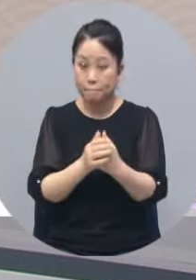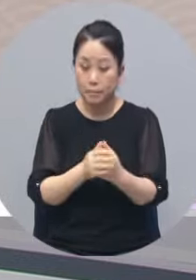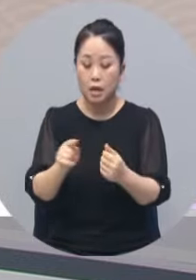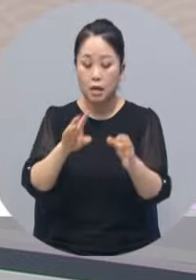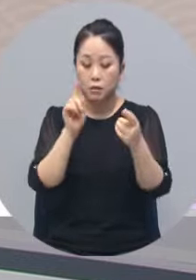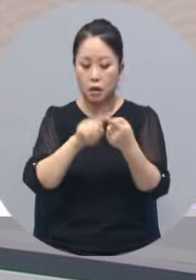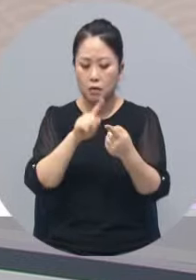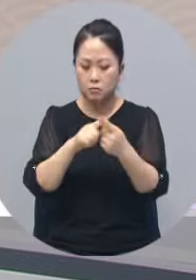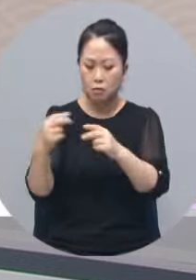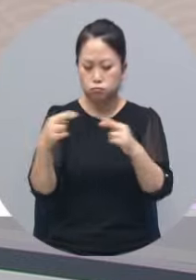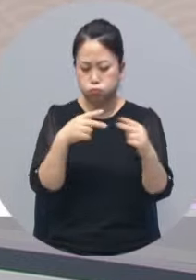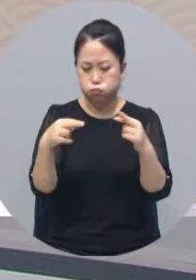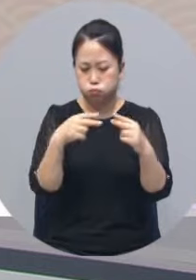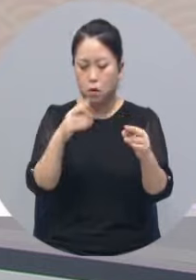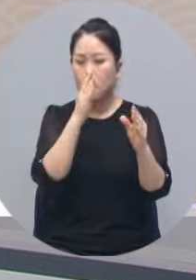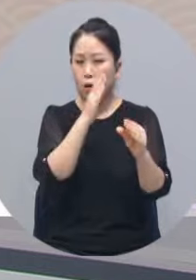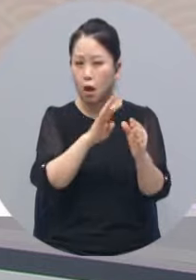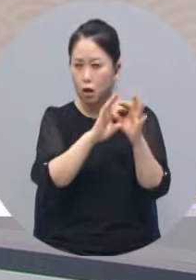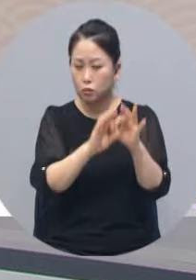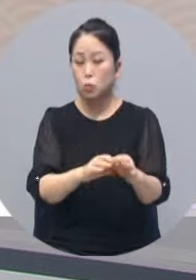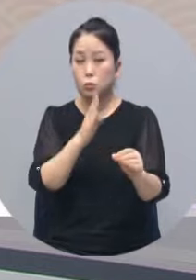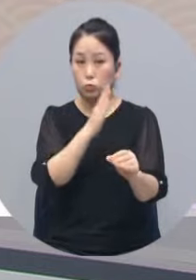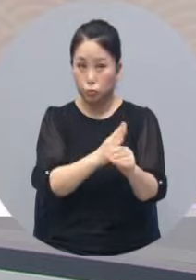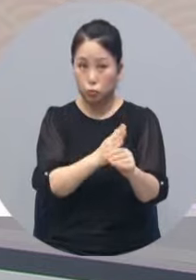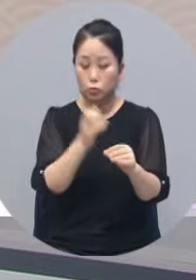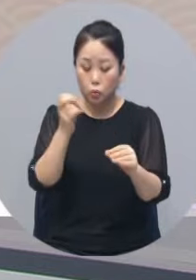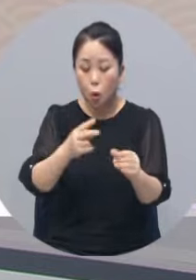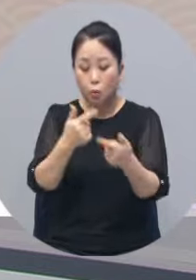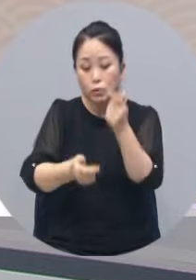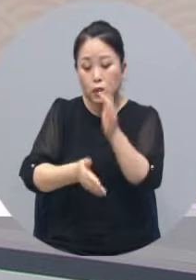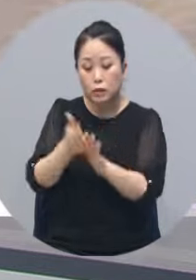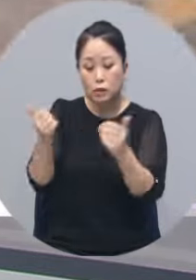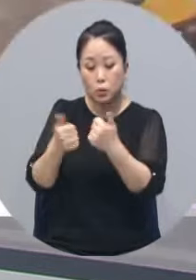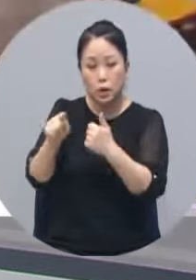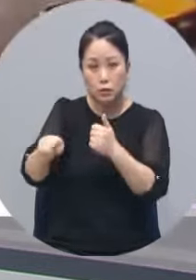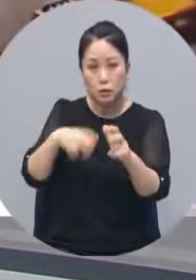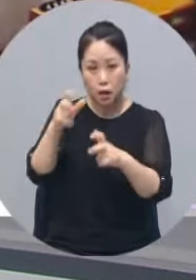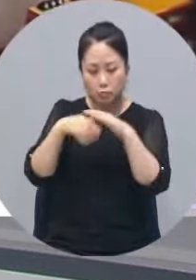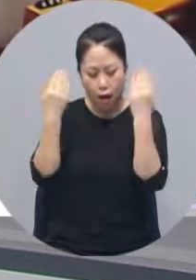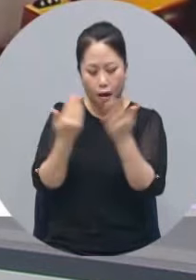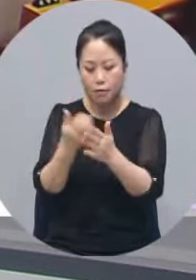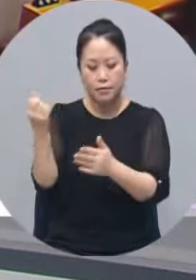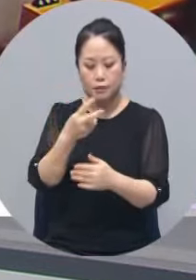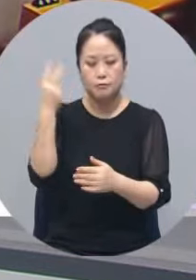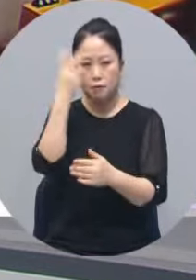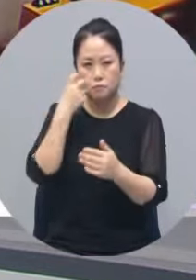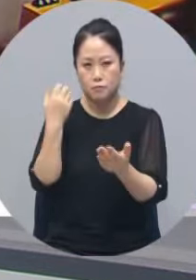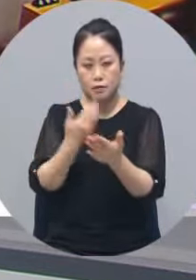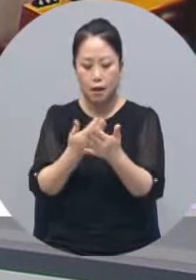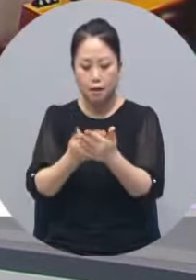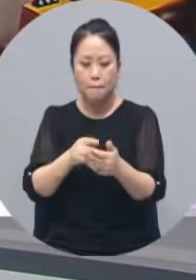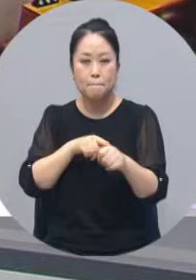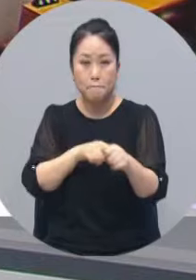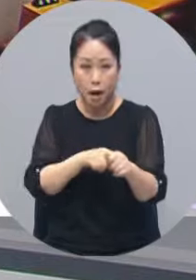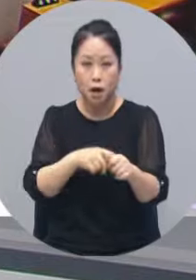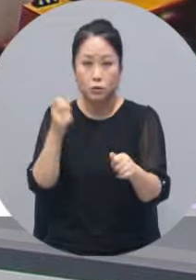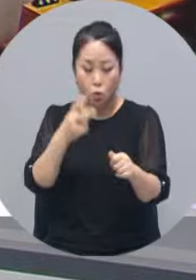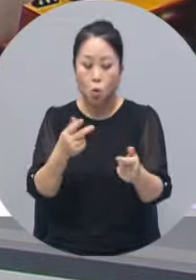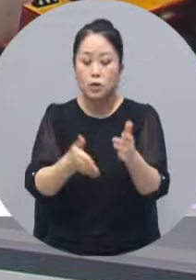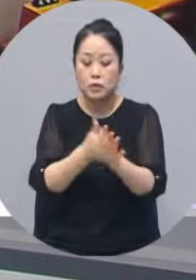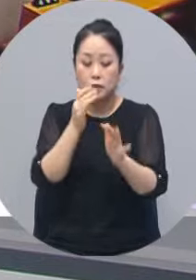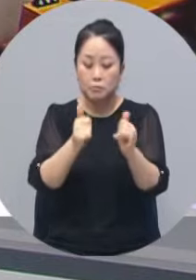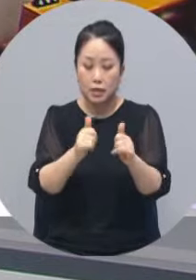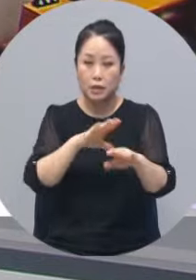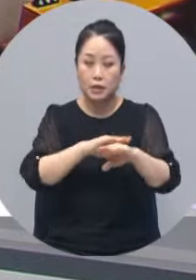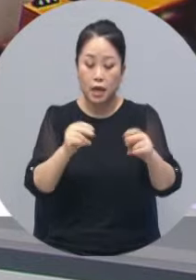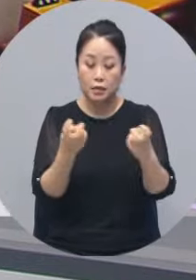관련한 논란이 계속되고 있는 가운데 시의회에서는 사업을 전면 재검토하라는 목소리가 나왔고 시민대책위도